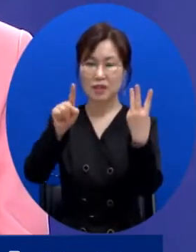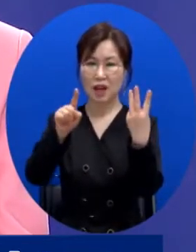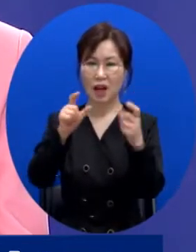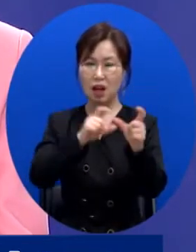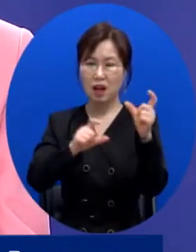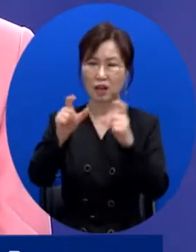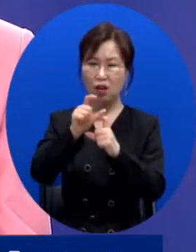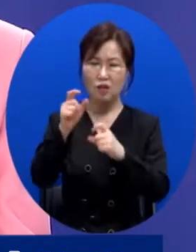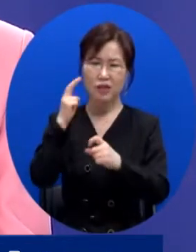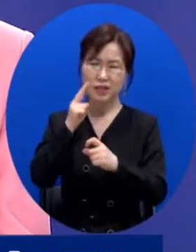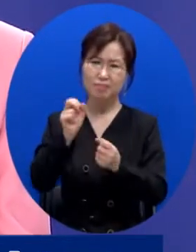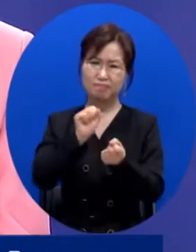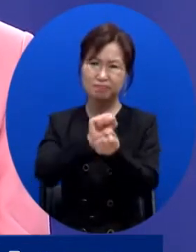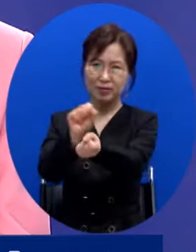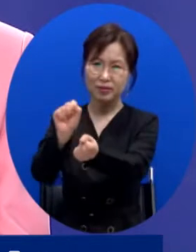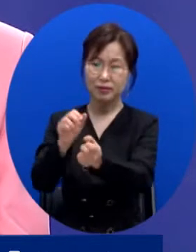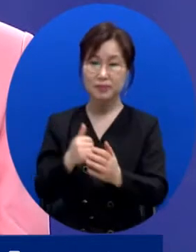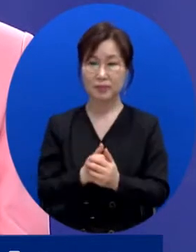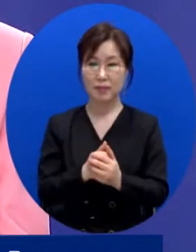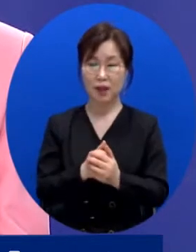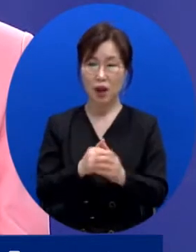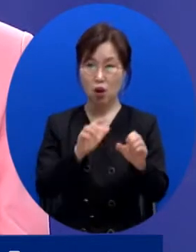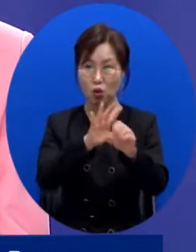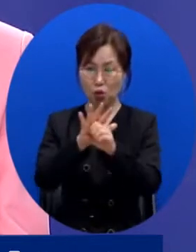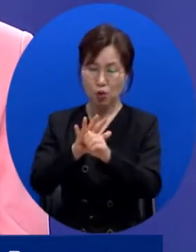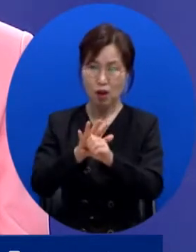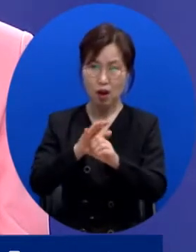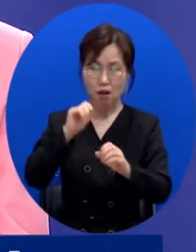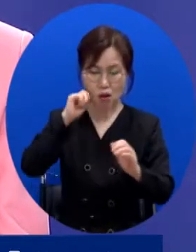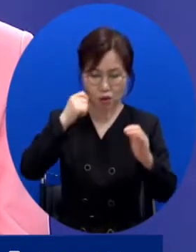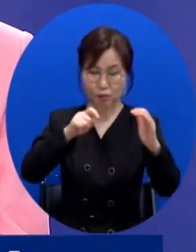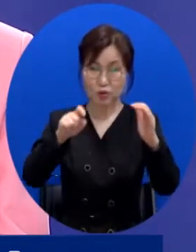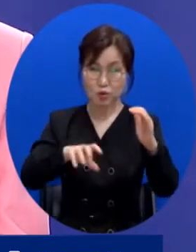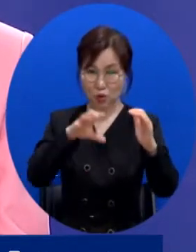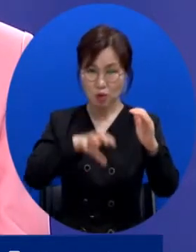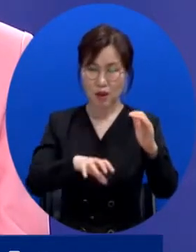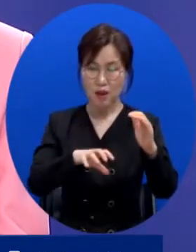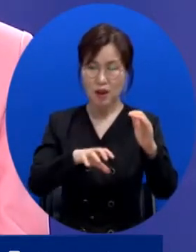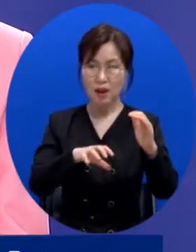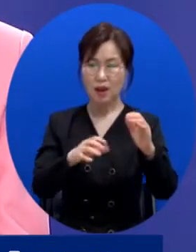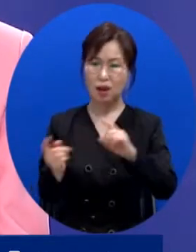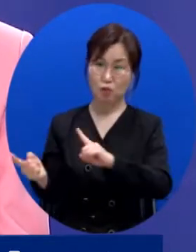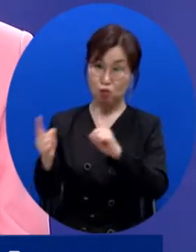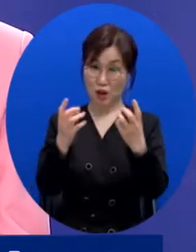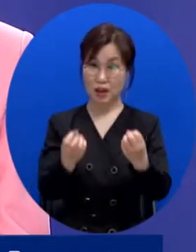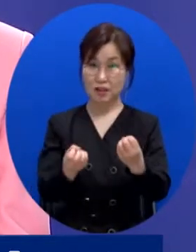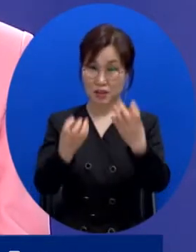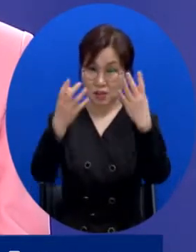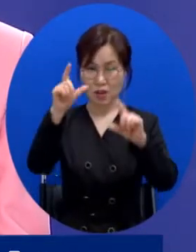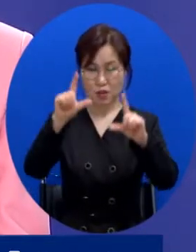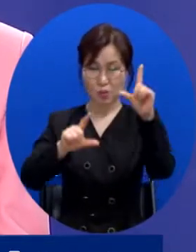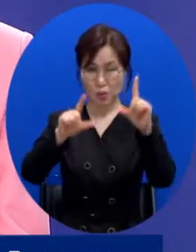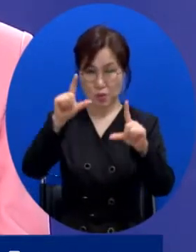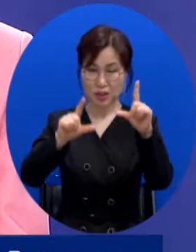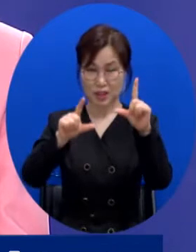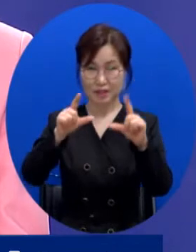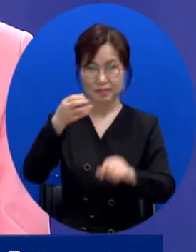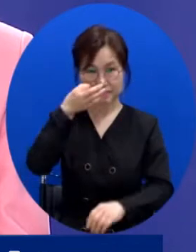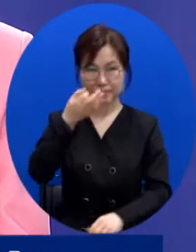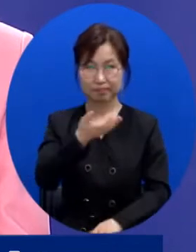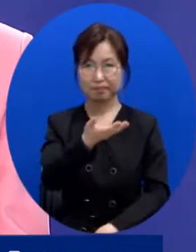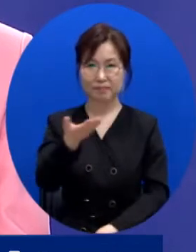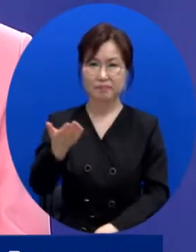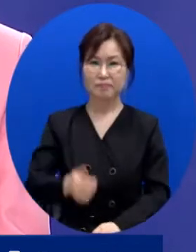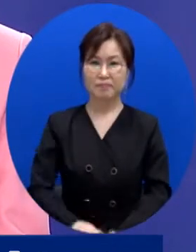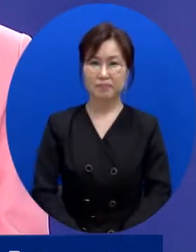대유행을 겪고 있습니다. 지난 주일 코로나19 위기 속에서 맞은 독일의 부활절 풍경을 현지에서 전해왔습니다. 베를린에서